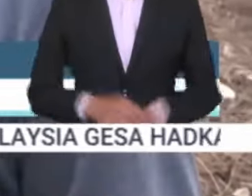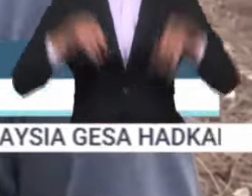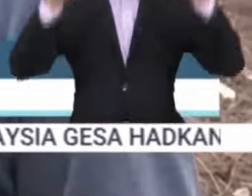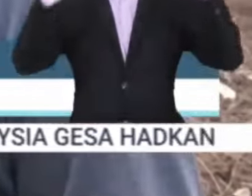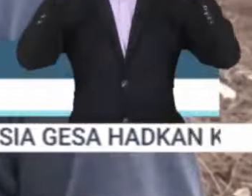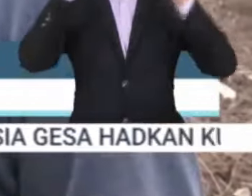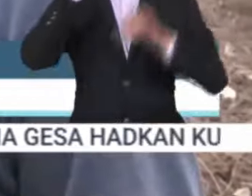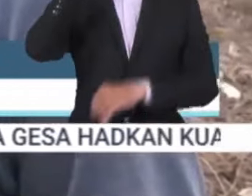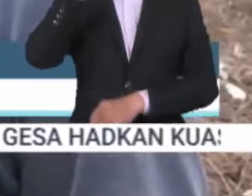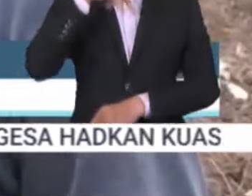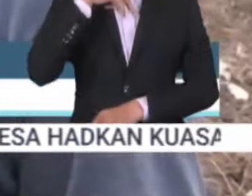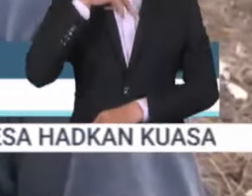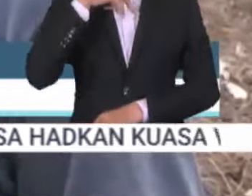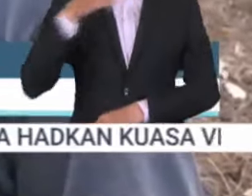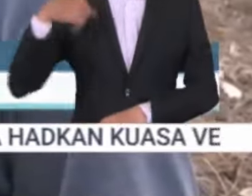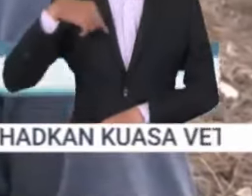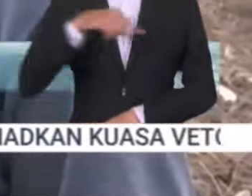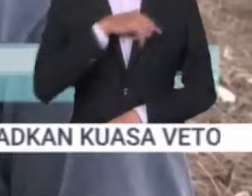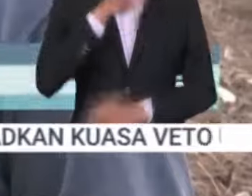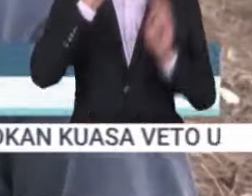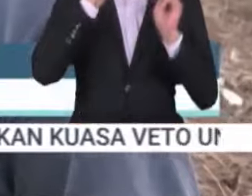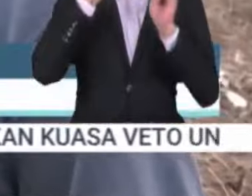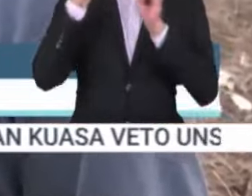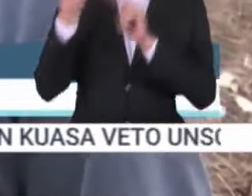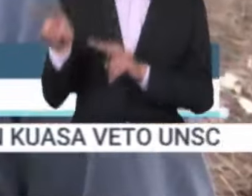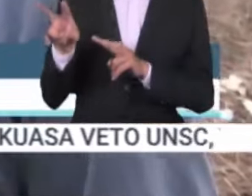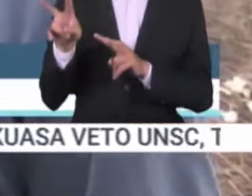tu, kita tengok pada